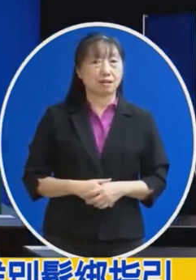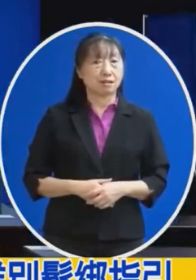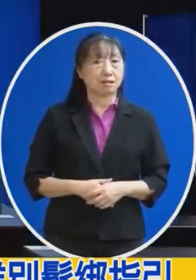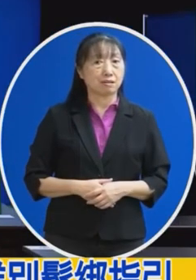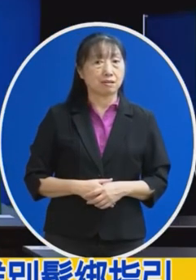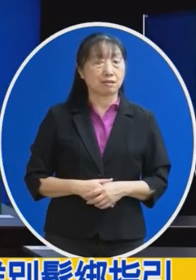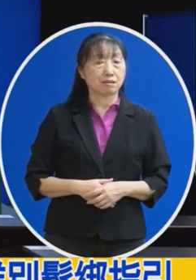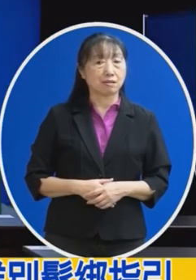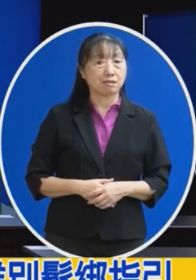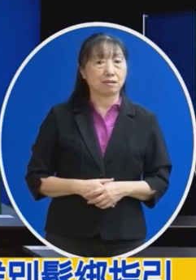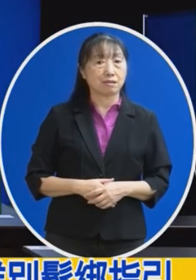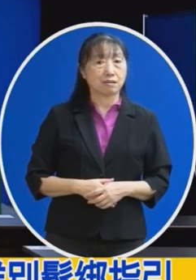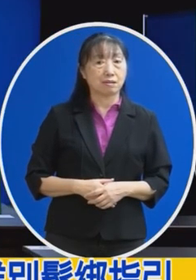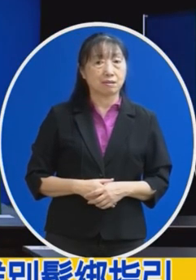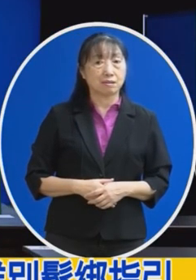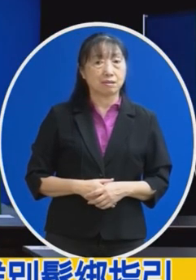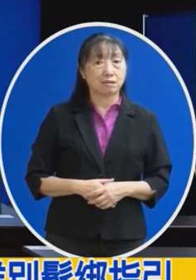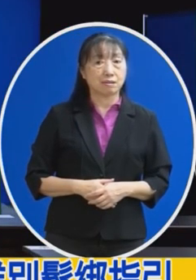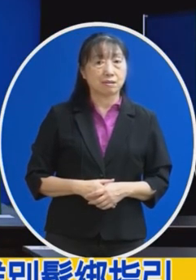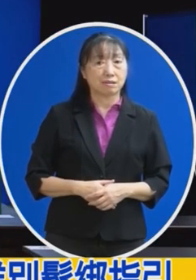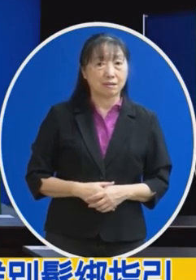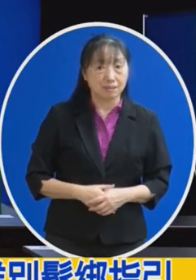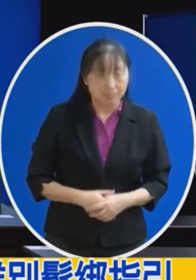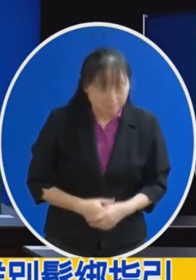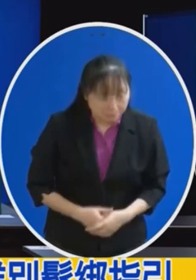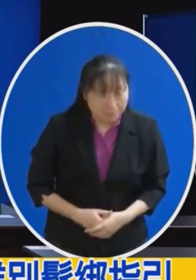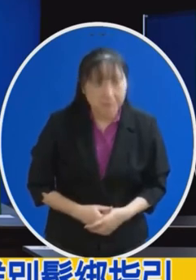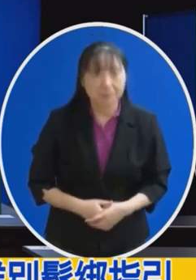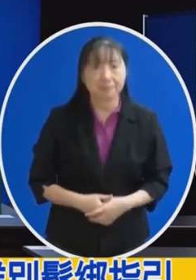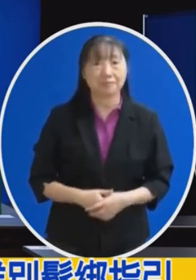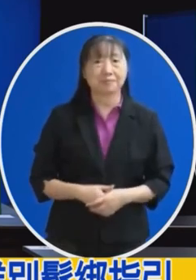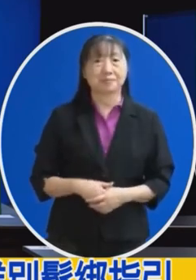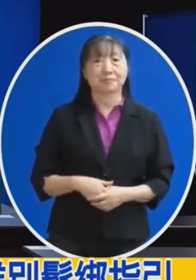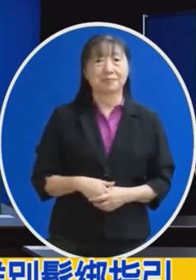须要戴口罩；到户外也是需要戴口罩，而且最好随身携带口罩来备用。